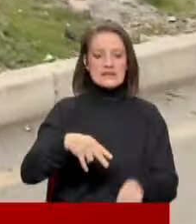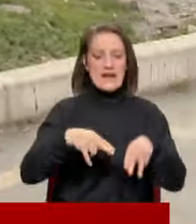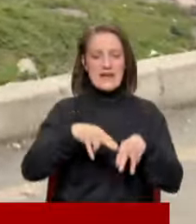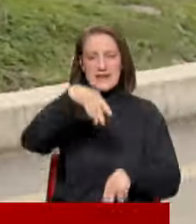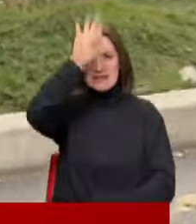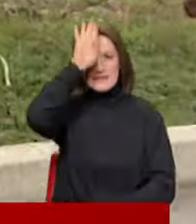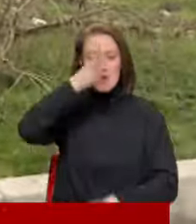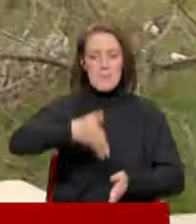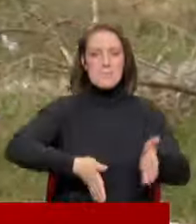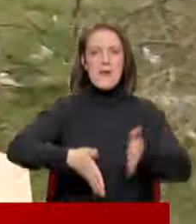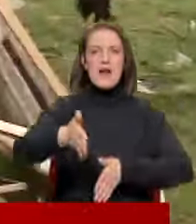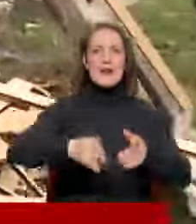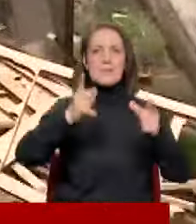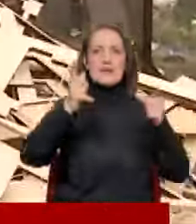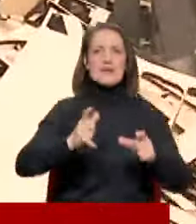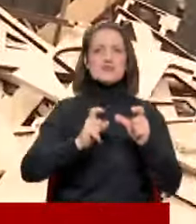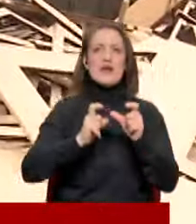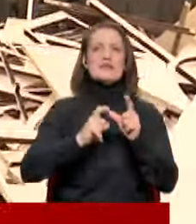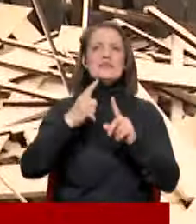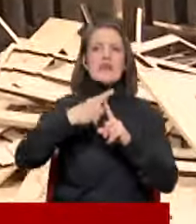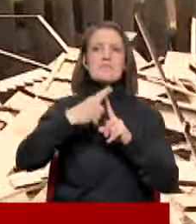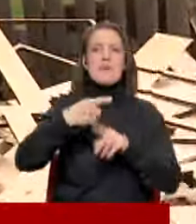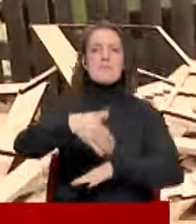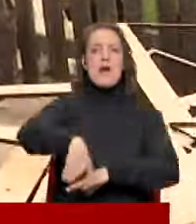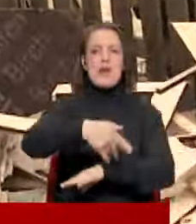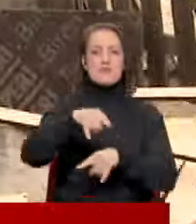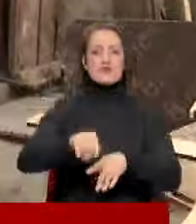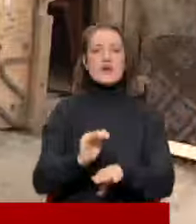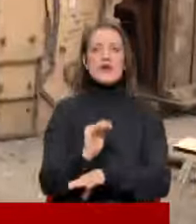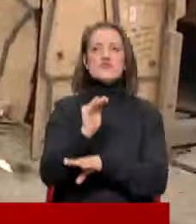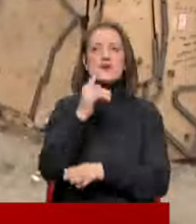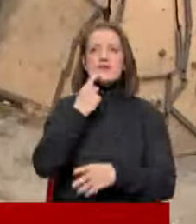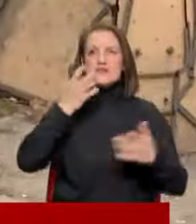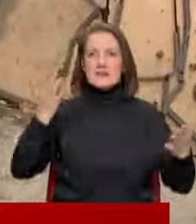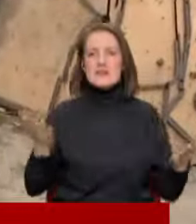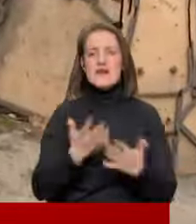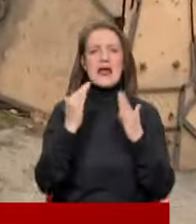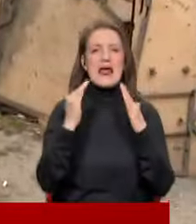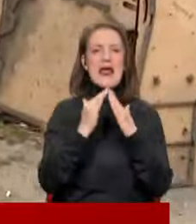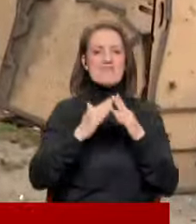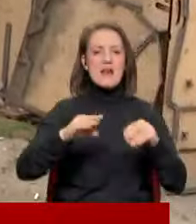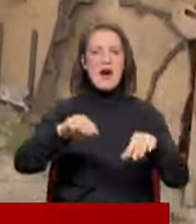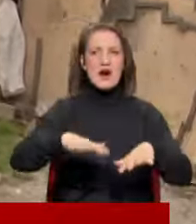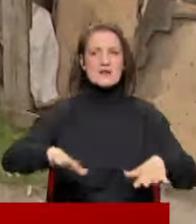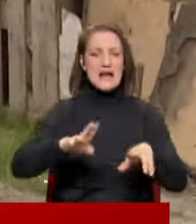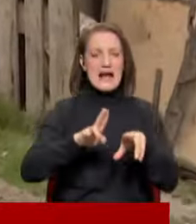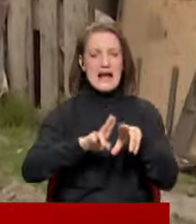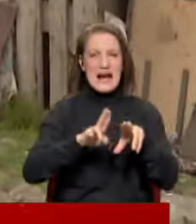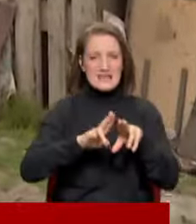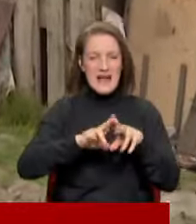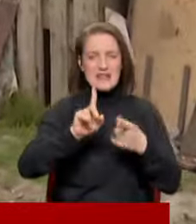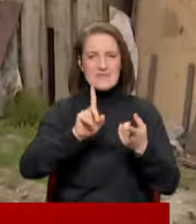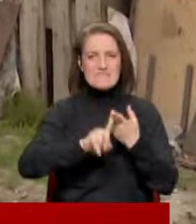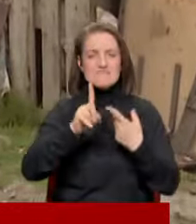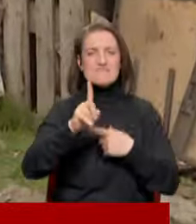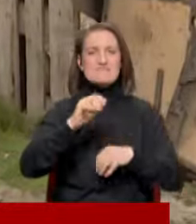güzergahındaki mahallelerden biri Şahintepe Mahallesi burada yaşayanlar yıllardır evleri arsaları kanala ve